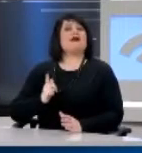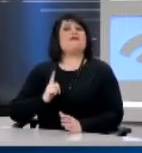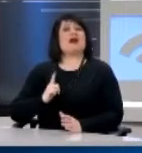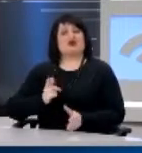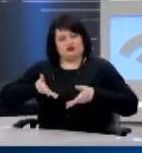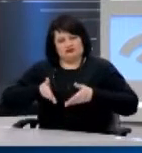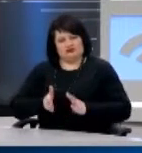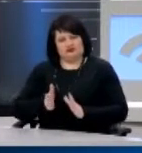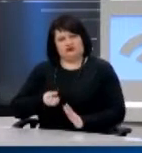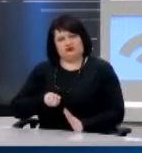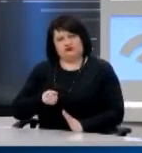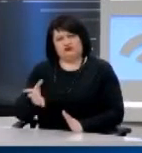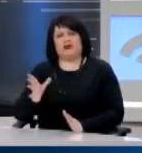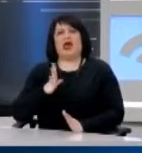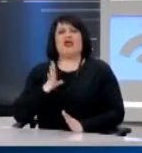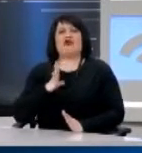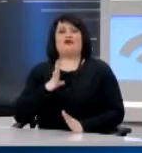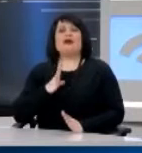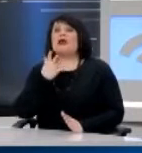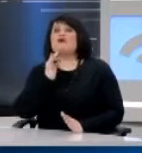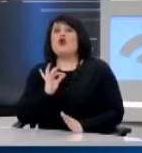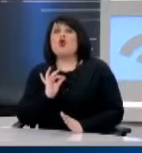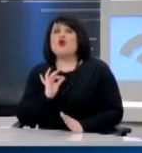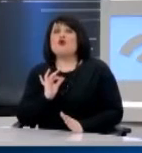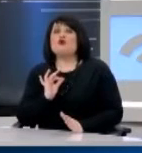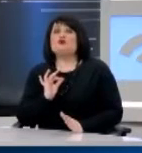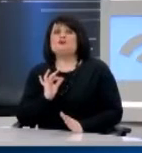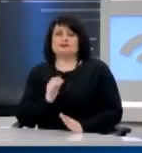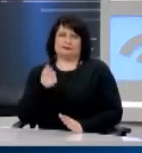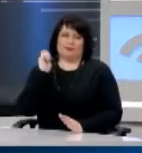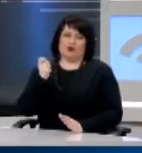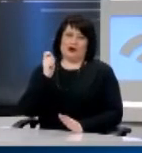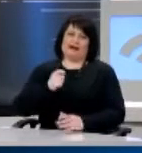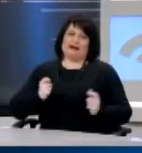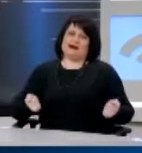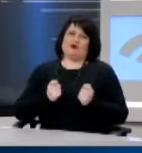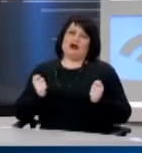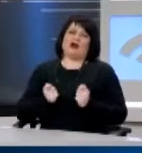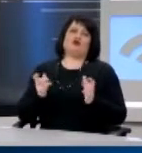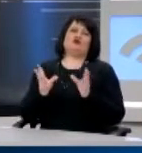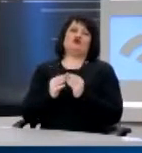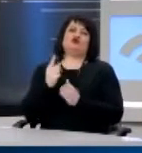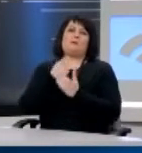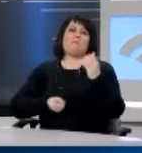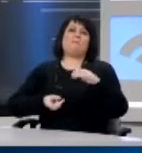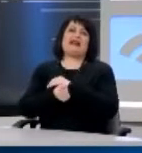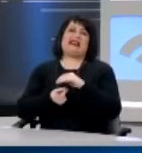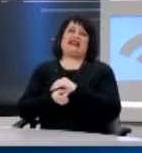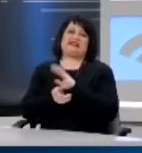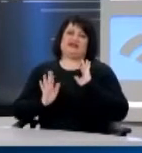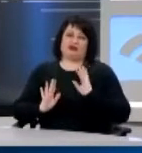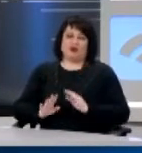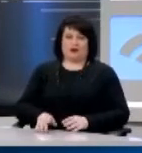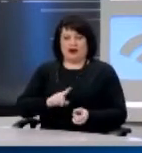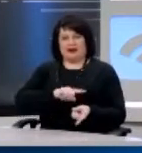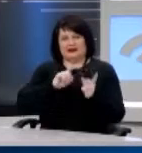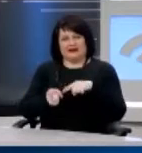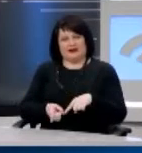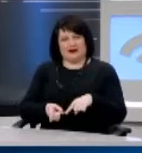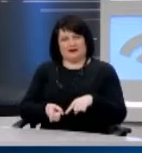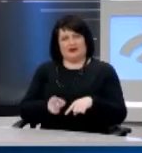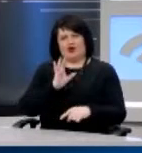της πολιτικής τους, της μεταναστευτικής. Αντιθέτως, χώρες που πρωτοστατούν σε